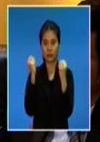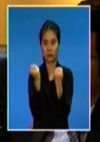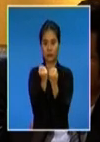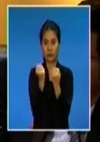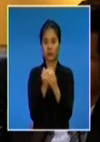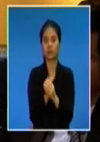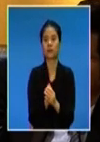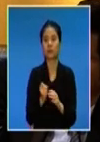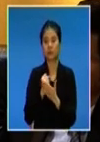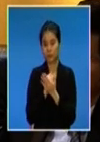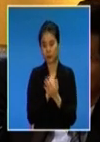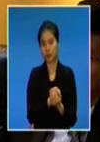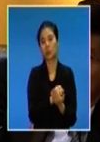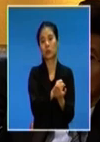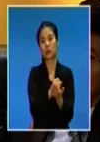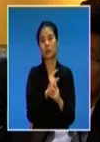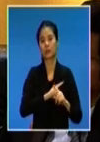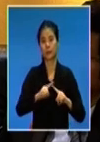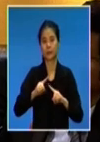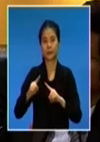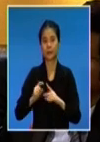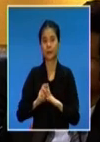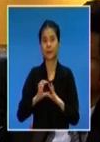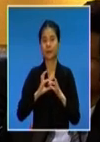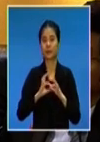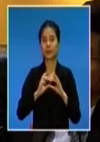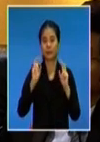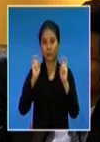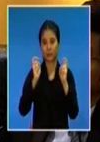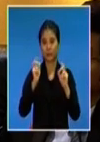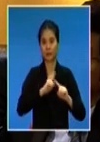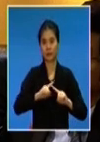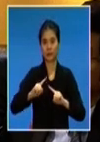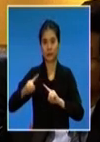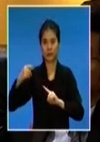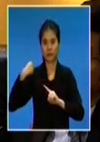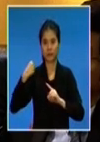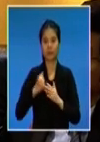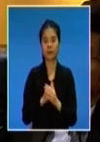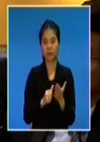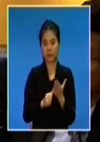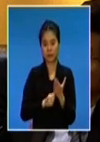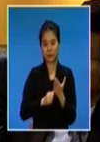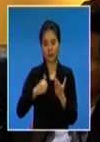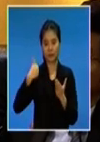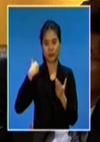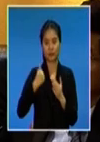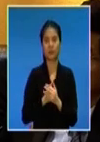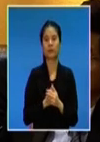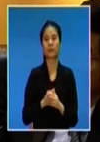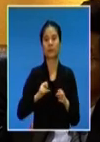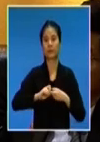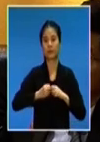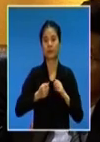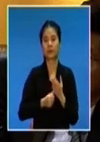หมายความว่าแม้แต่ประเด็นเบี่ยงเบนสักประเด็น2ประเด็นเนี่ยเราแก้หมดฮะเราเคลียร์จนกระทั่งนาทีสุดท้ายจนกระทั่ง